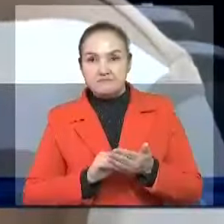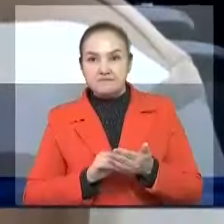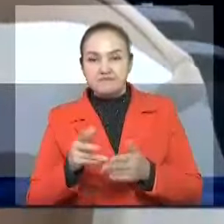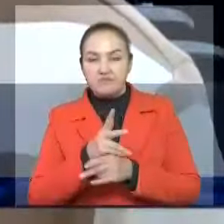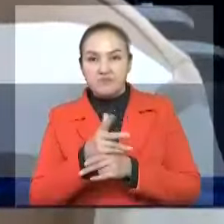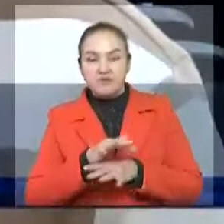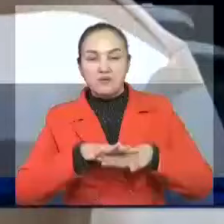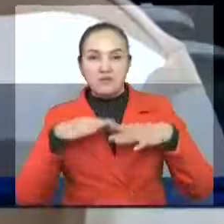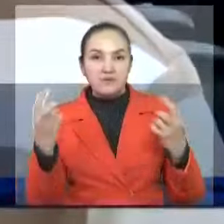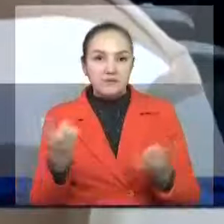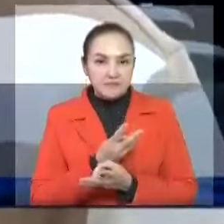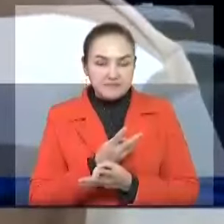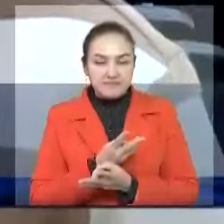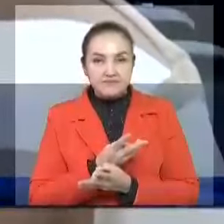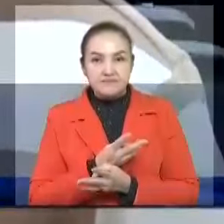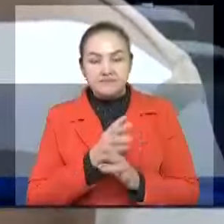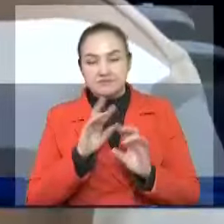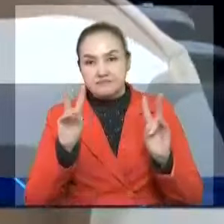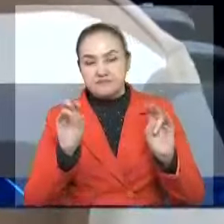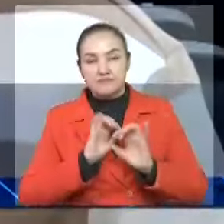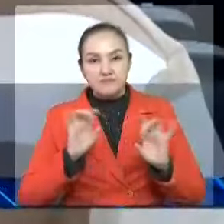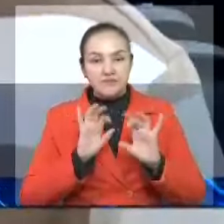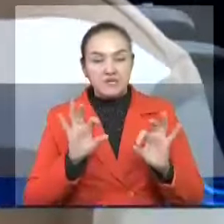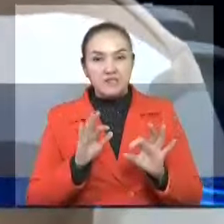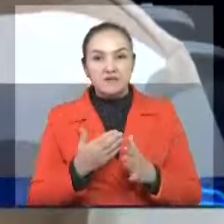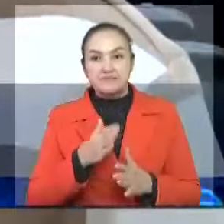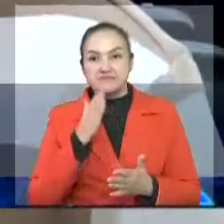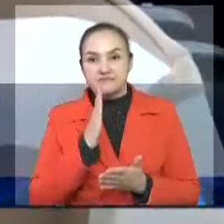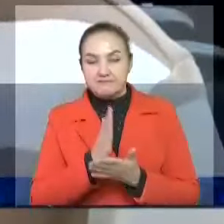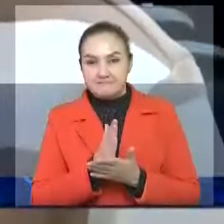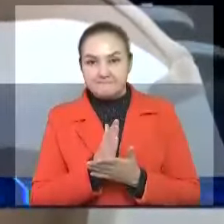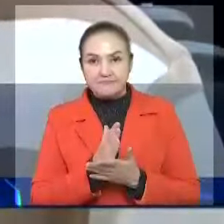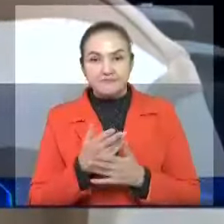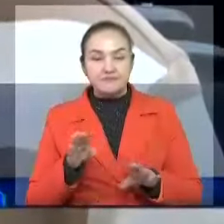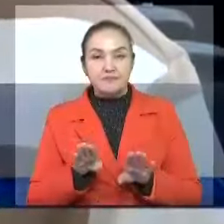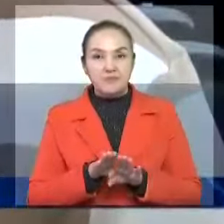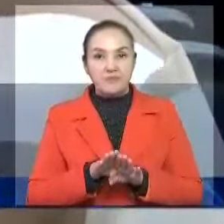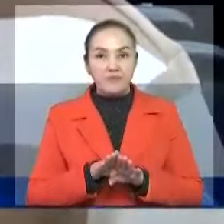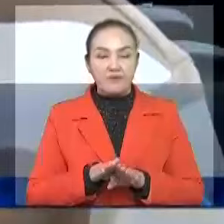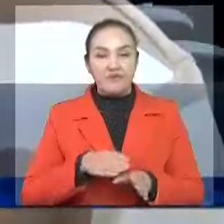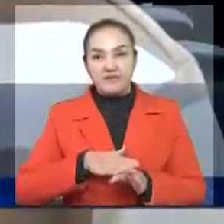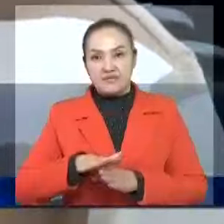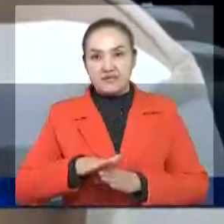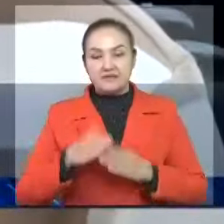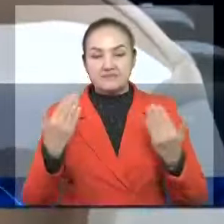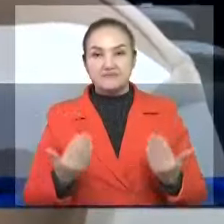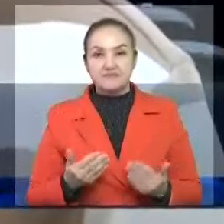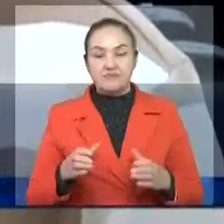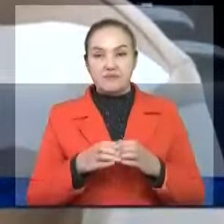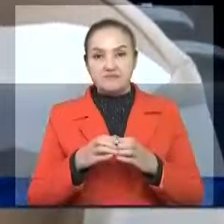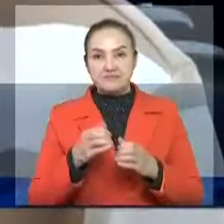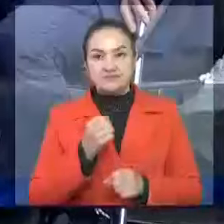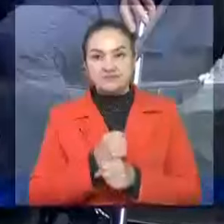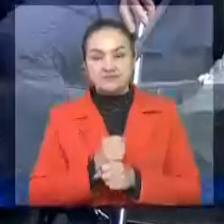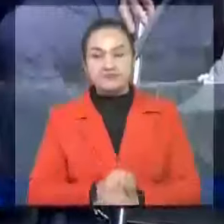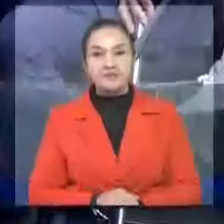видеолар көбірек керек, бұл тақырыпты түсіндіріп бере аласыз ба деген сияқты ұсыныстар түсті, және сол ұсыныстарды жүзеге асыру нәтижесінде осындай платформаны біз жасап